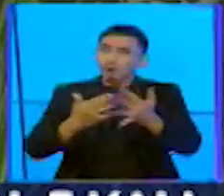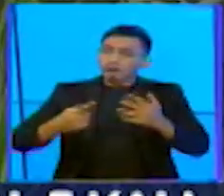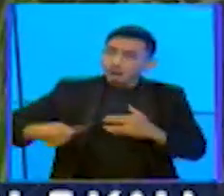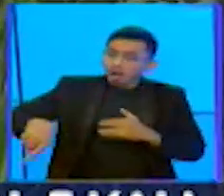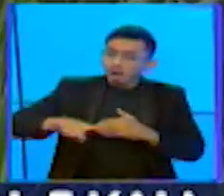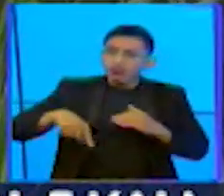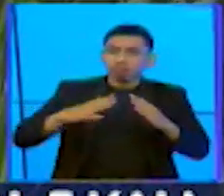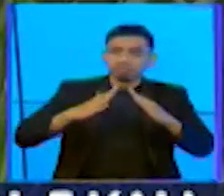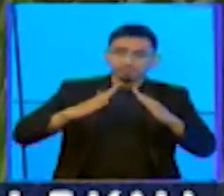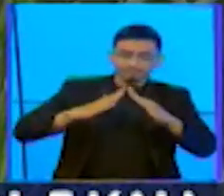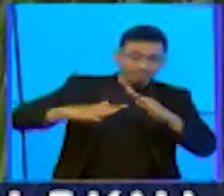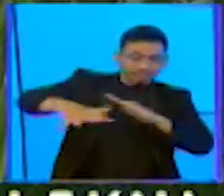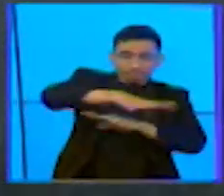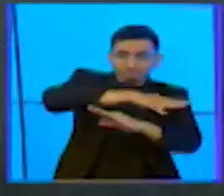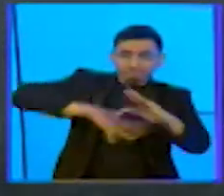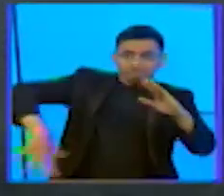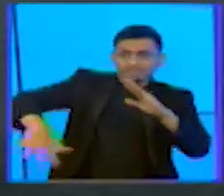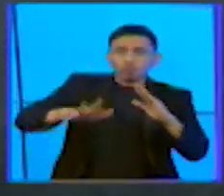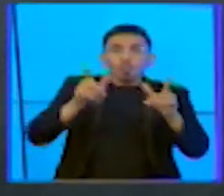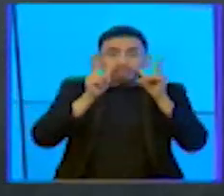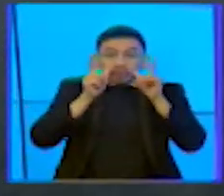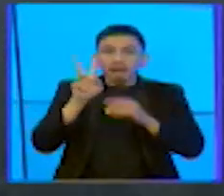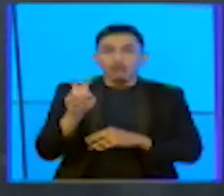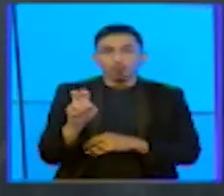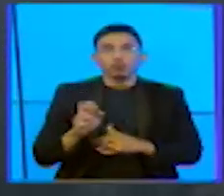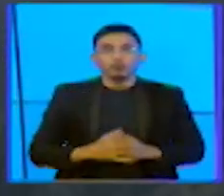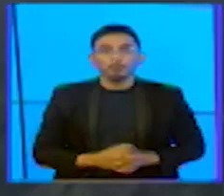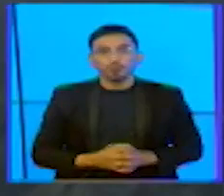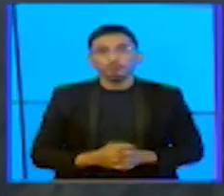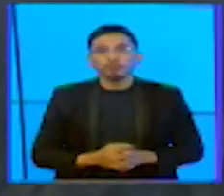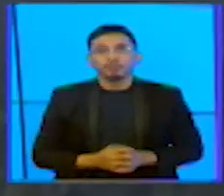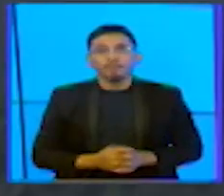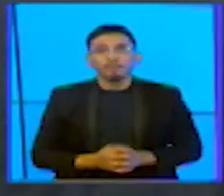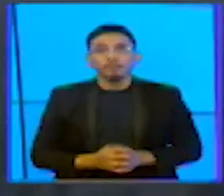Dari Boyolali, Jawa Tengah, Tata Rahmanta, iNews, melaporkan.